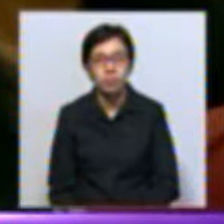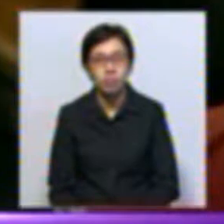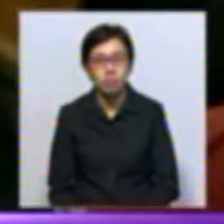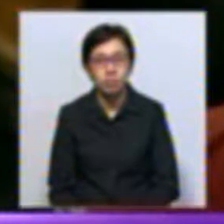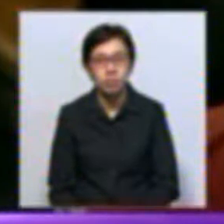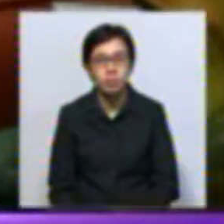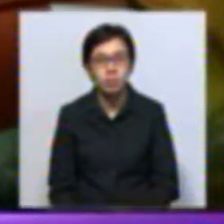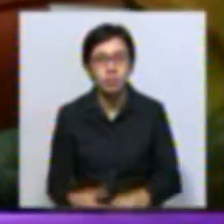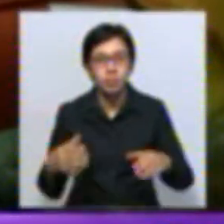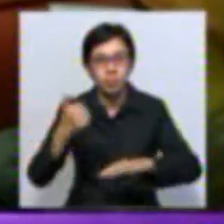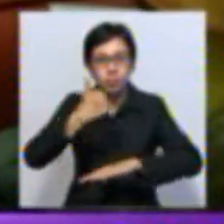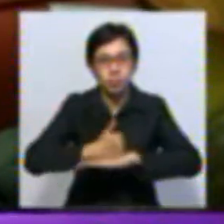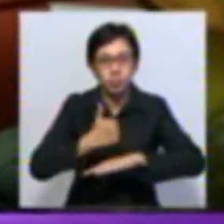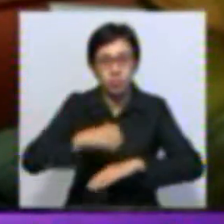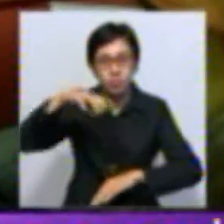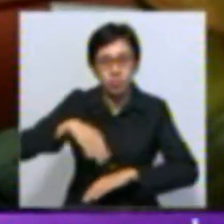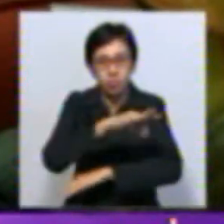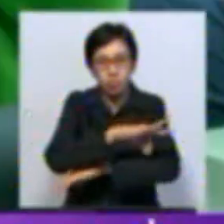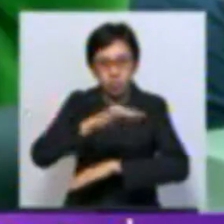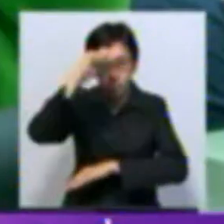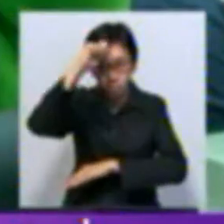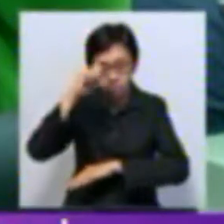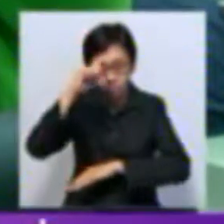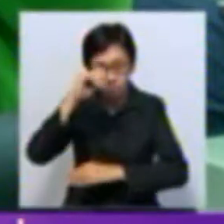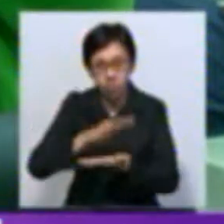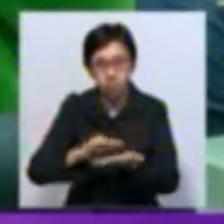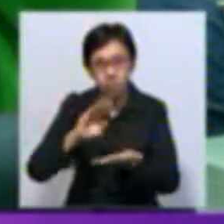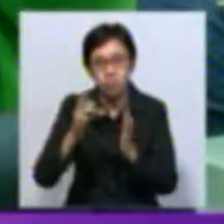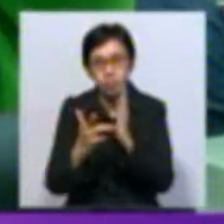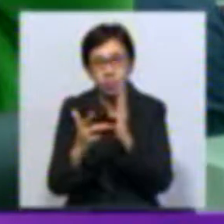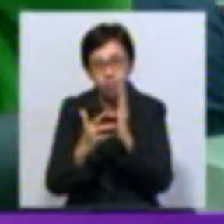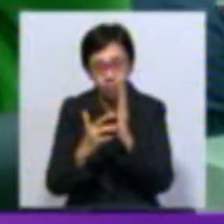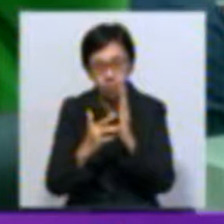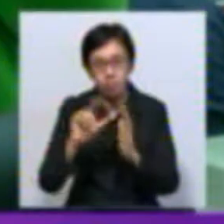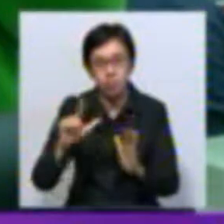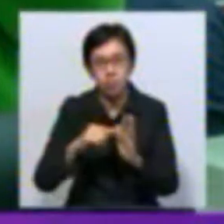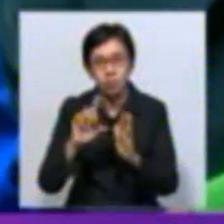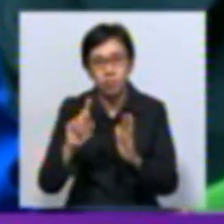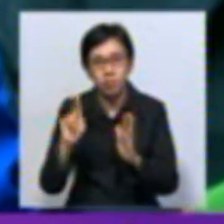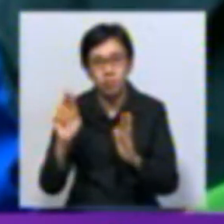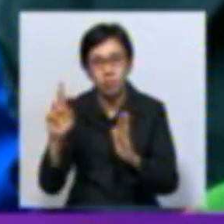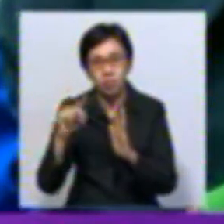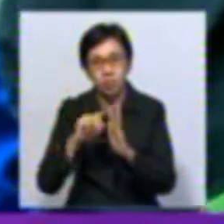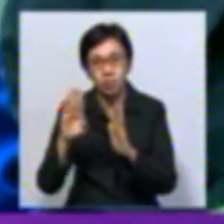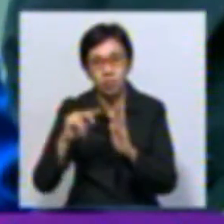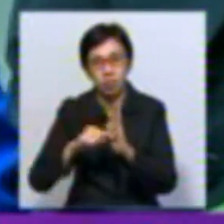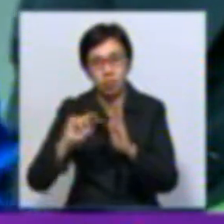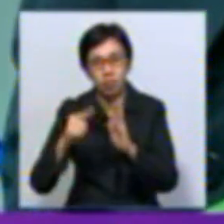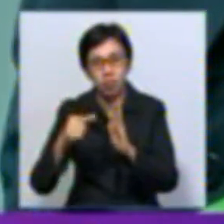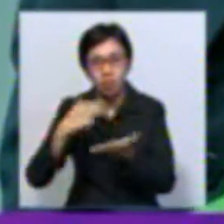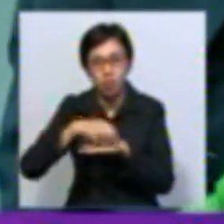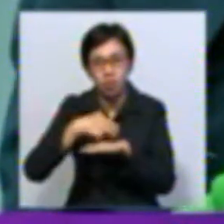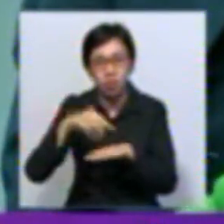มาลีศรีคณะบดีคณะวิศวกรรมศาสตร์สถาบันเทคโนโลยีพระจอมเกล้าเจ้าคุณทหารลาดกระบังเปิดเผยว่าศูนย์